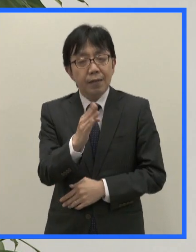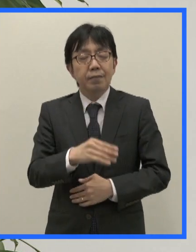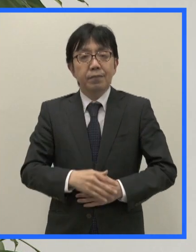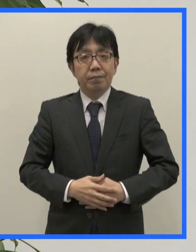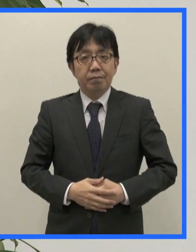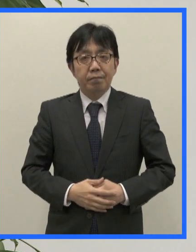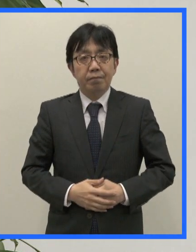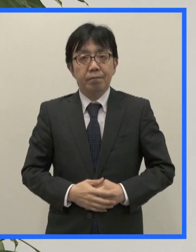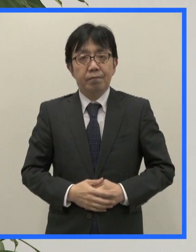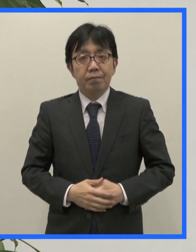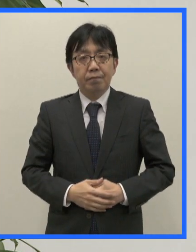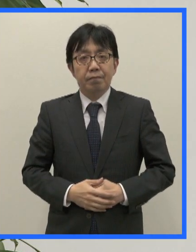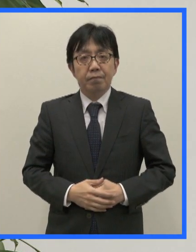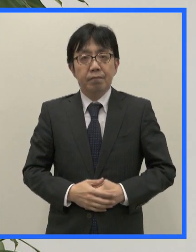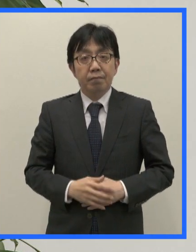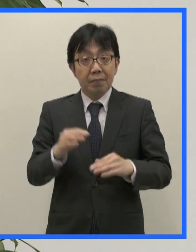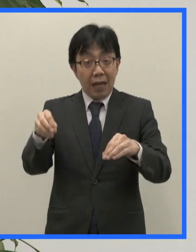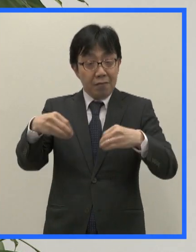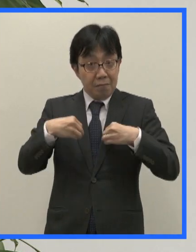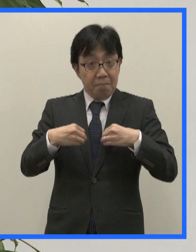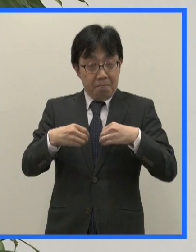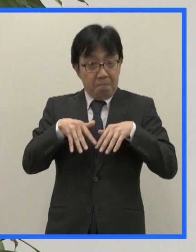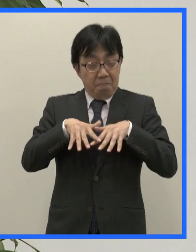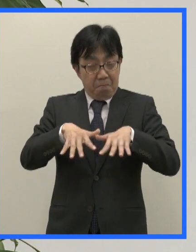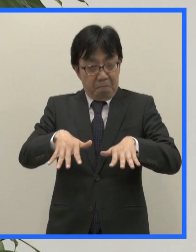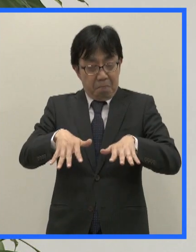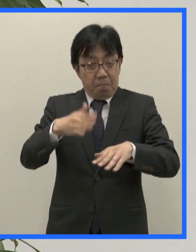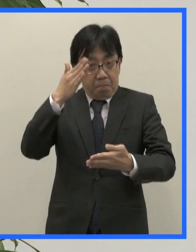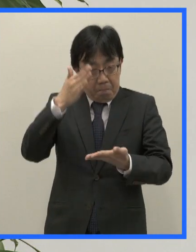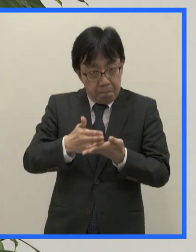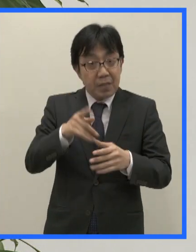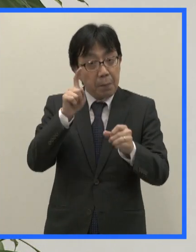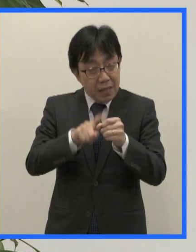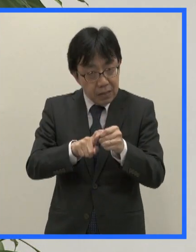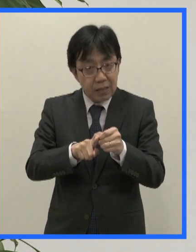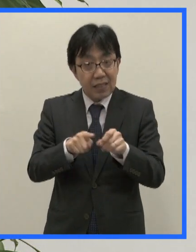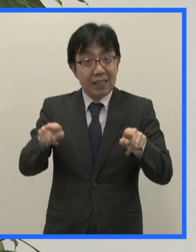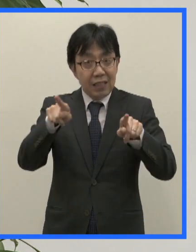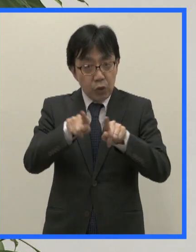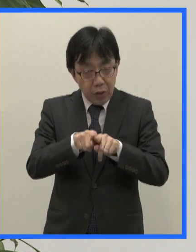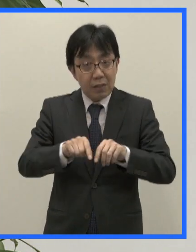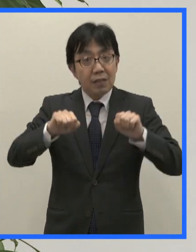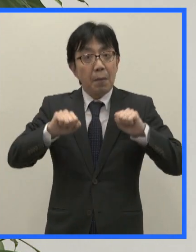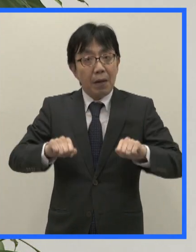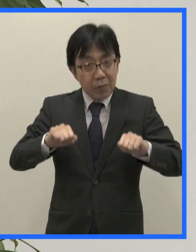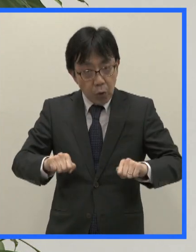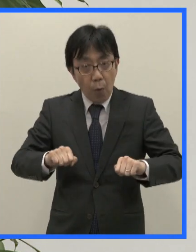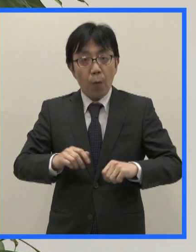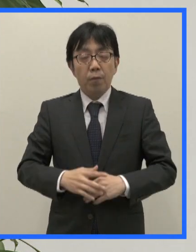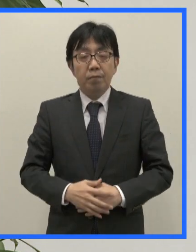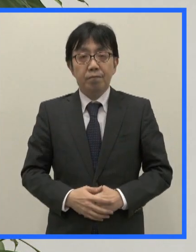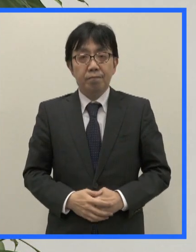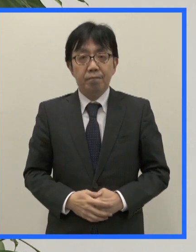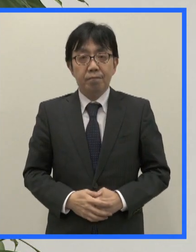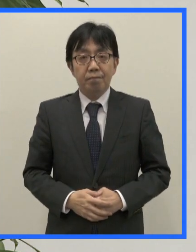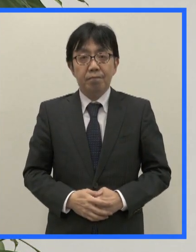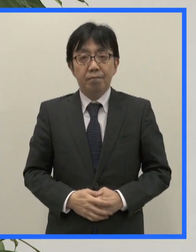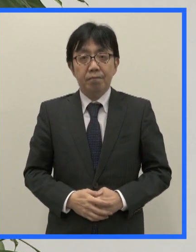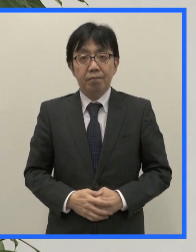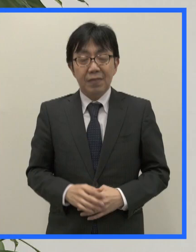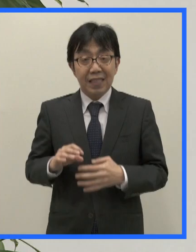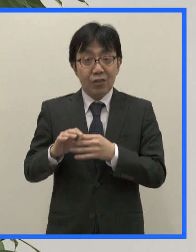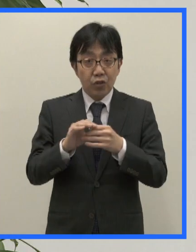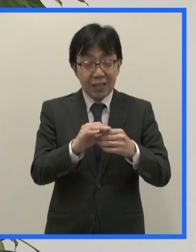ておきましょう感染拡大を食い止めるため一緒に立ち向かっていきましょう